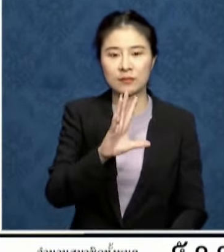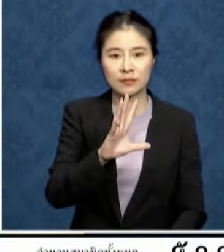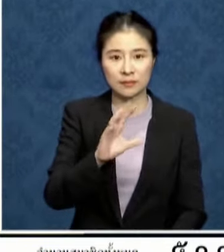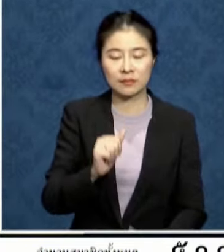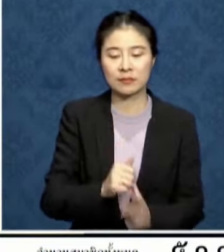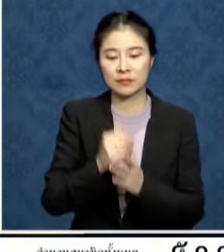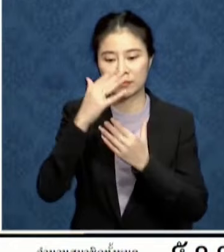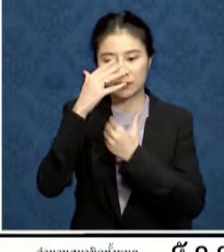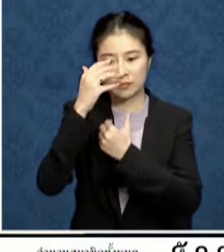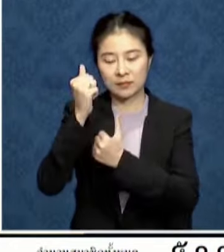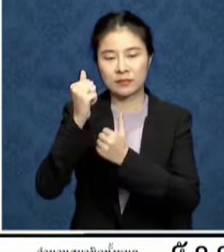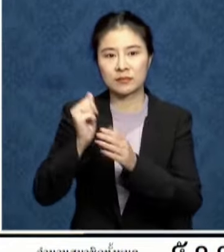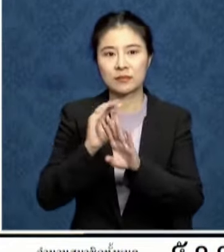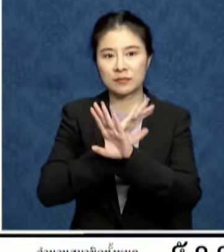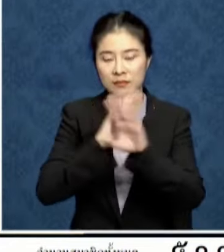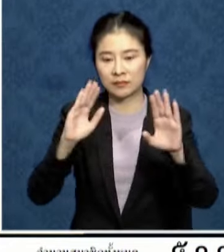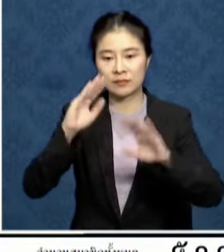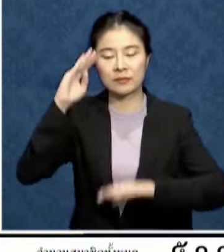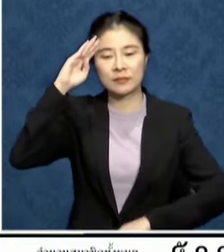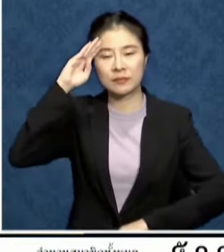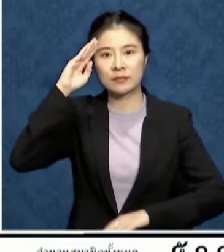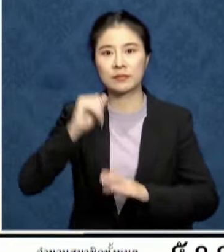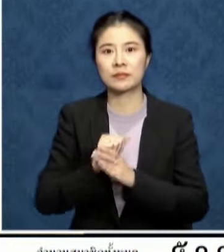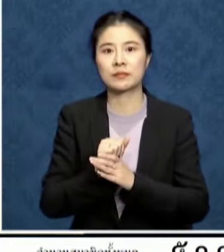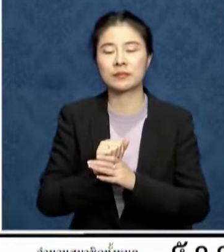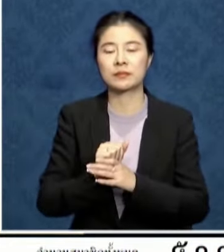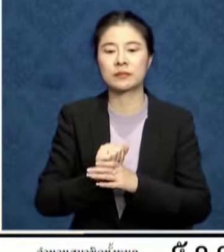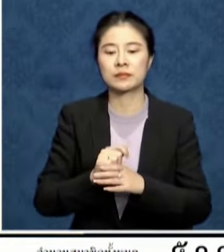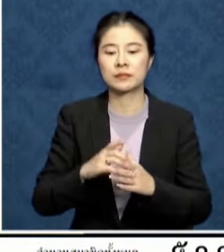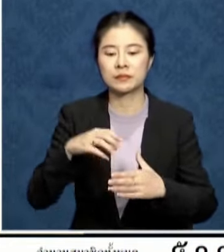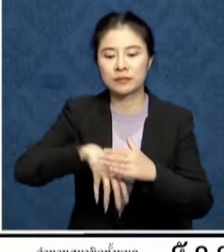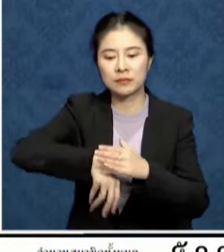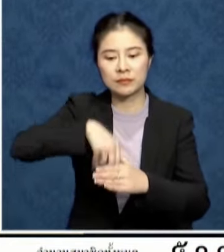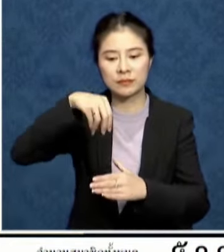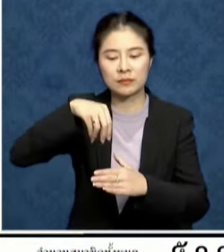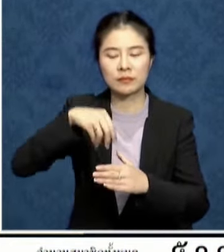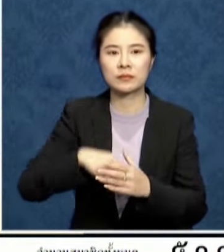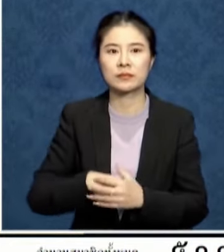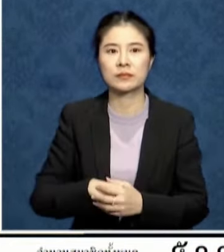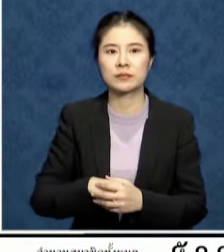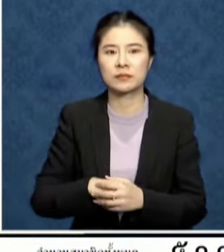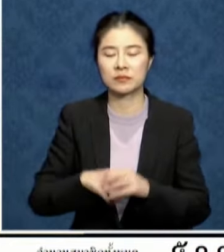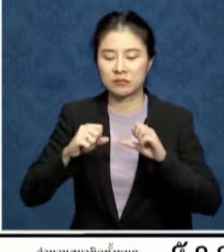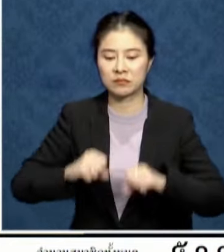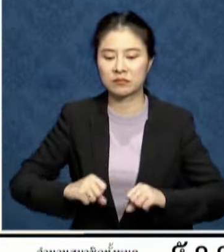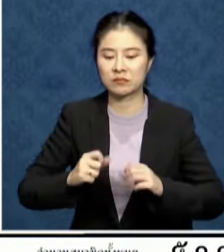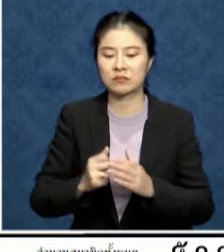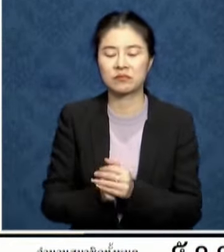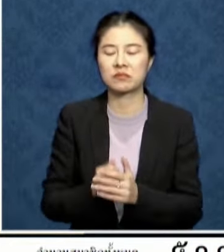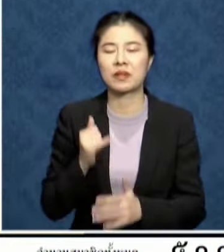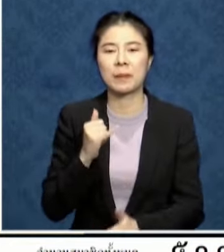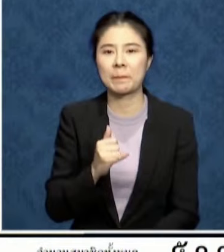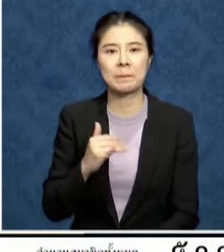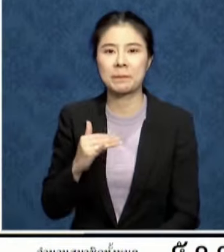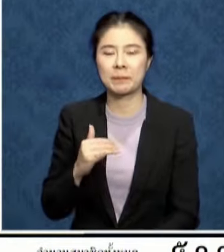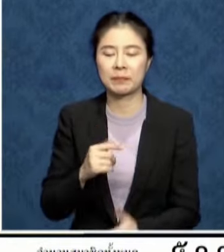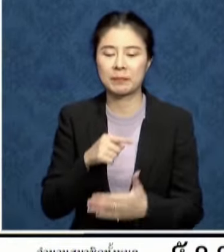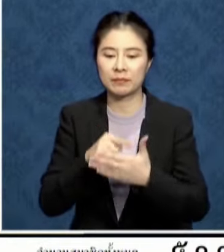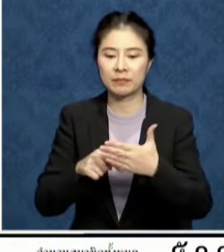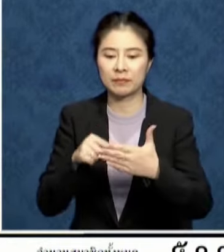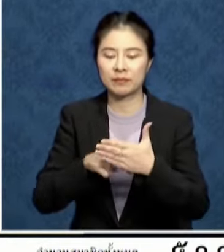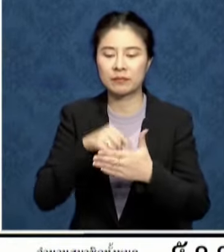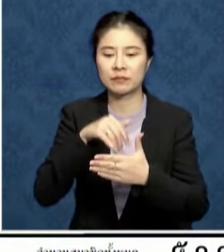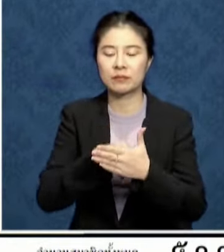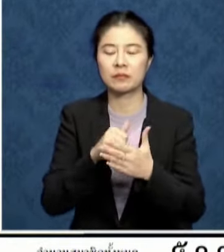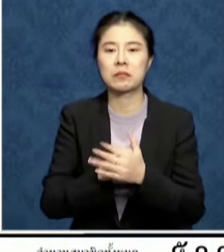ใจในประเด็นเรื่องการยกเลิกการเกณฑ์อาหารและมีความเห็นว่าไม่เห็นด้วยกับการยกเลิกการเกณฑ์อาหารนั้นตัดสินใจไม่ออกมาลงคะแนนเสียงครับแต่ตัดสินใจนอนอยู่บ้